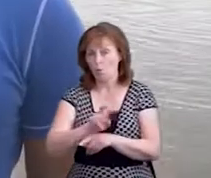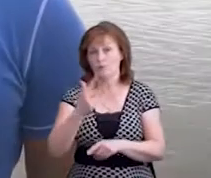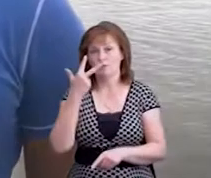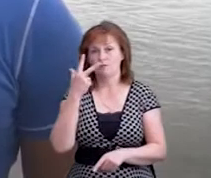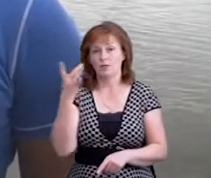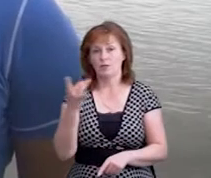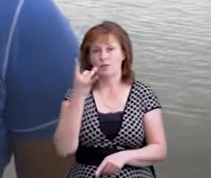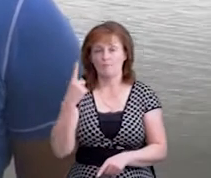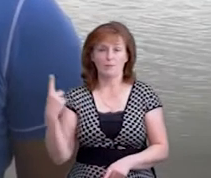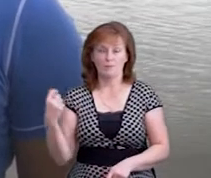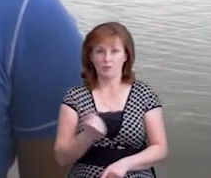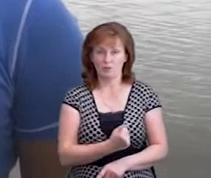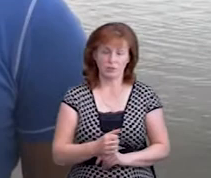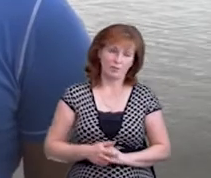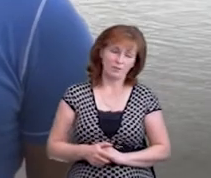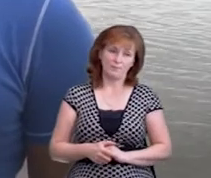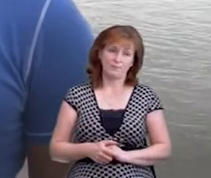Воздух, вода.